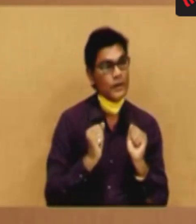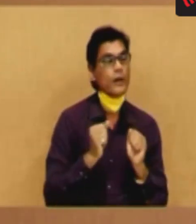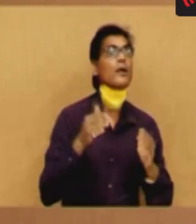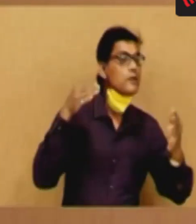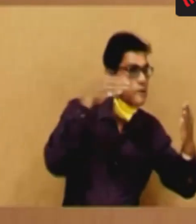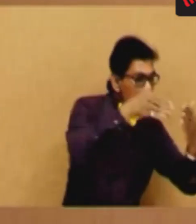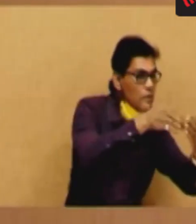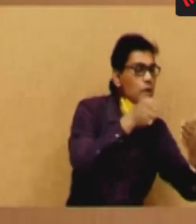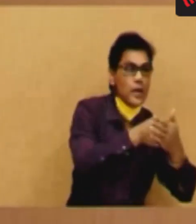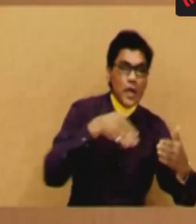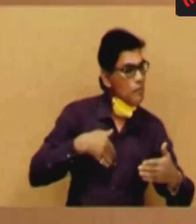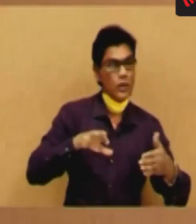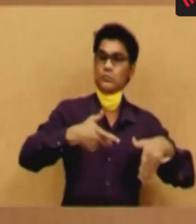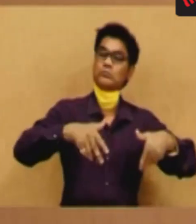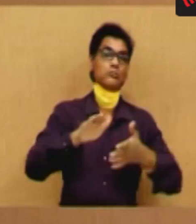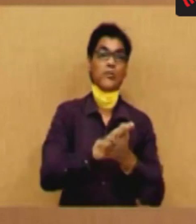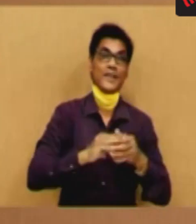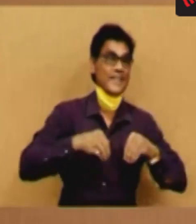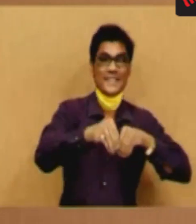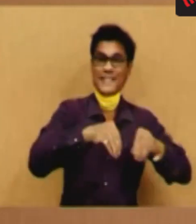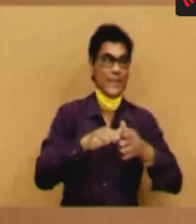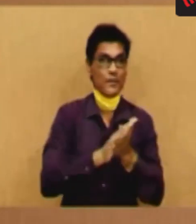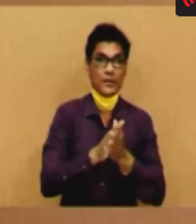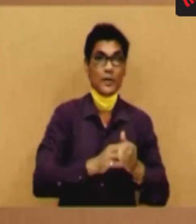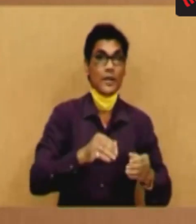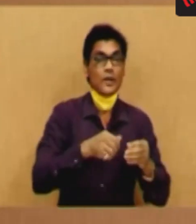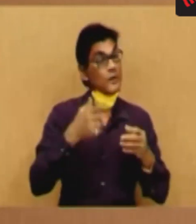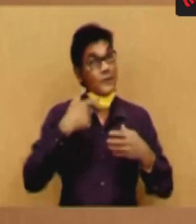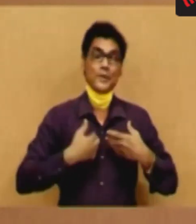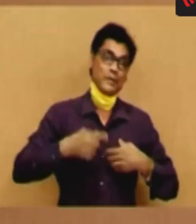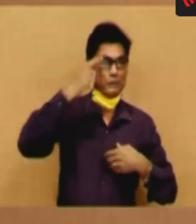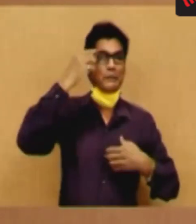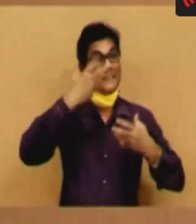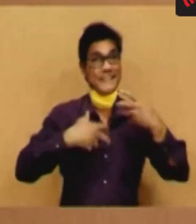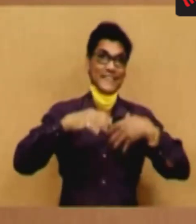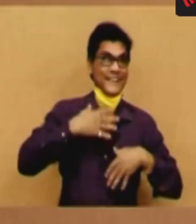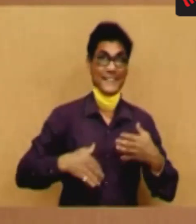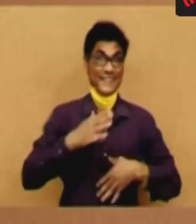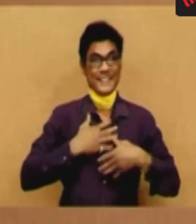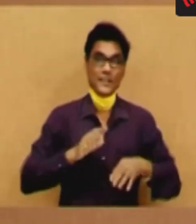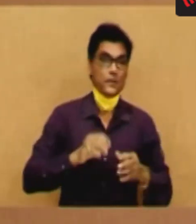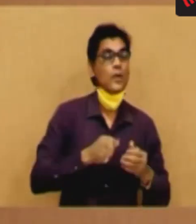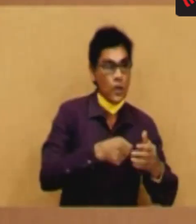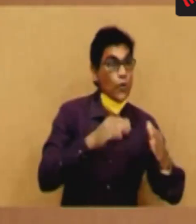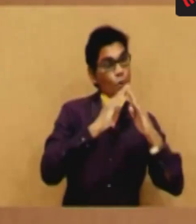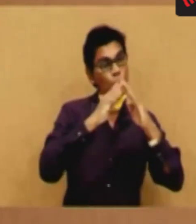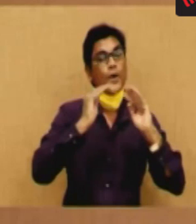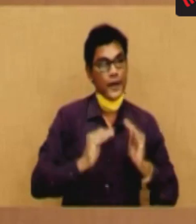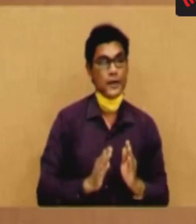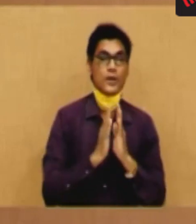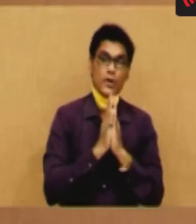ଏବେ ଯାଇପାରୁନାହାନ୍ତି ତେଣୁ ତାଙ୍କୁ ଟିକେ ଆଉଟୁ ପାଉଟୁ ଲାଗୁଥିବ ତେଣୁ ସେଇଥିପାଇଁ ଆମେ ତାଙ୍କୁ ଟିକେ ଘରେ